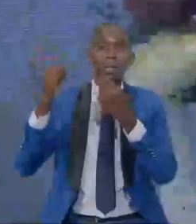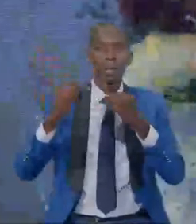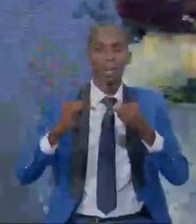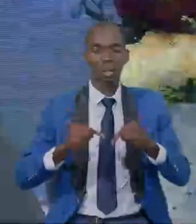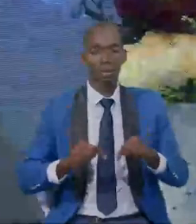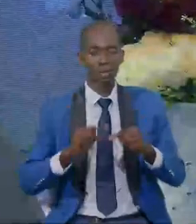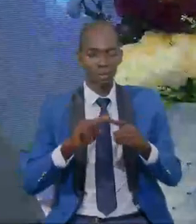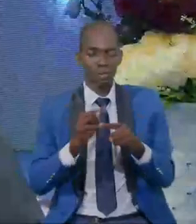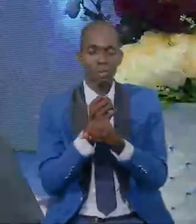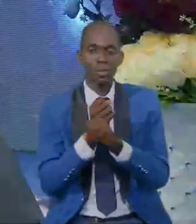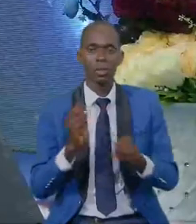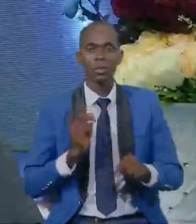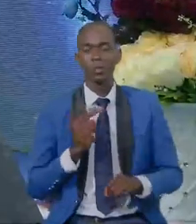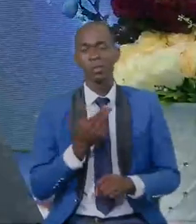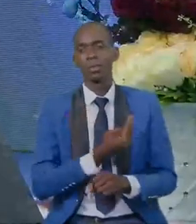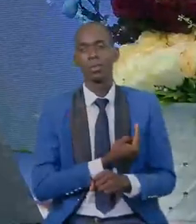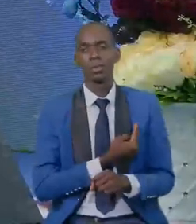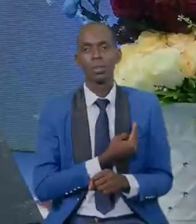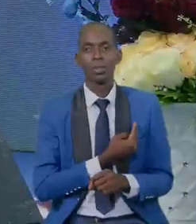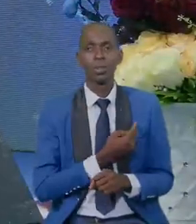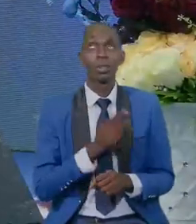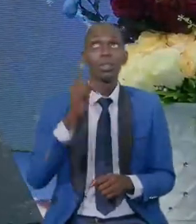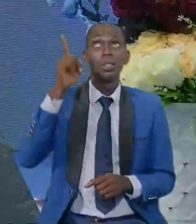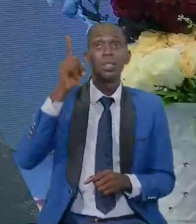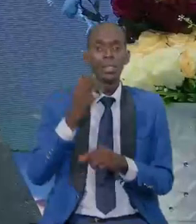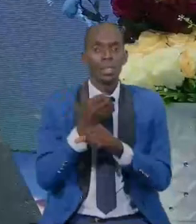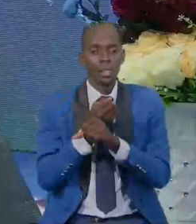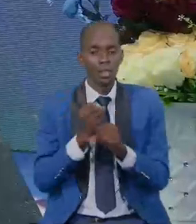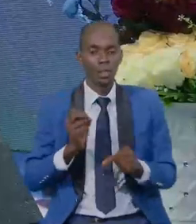qui est venu nous sauver.